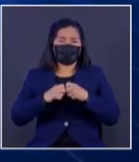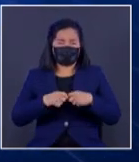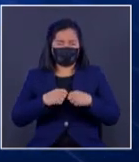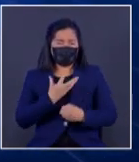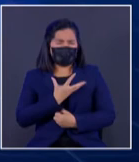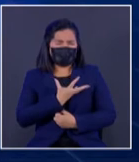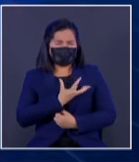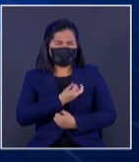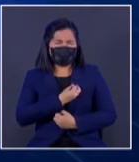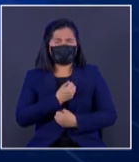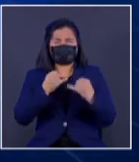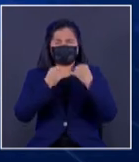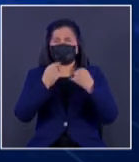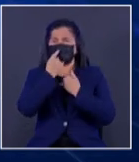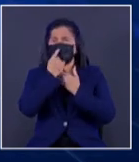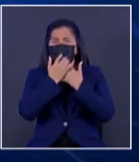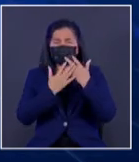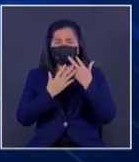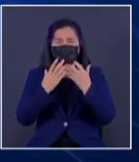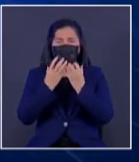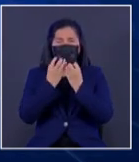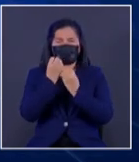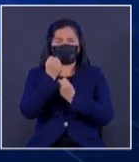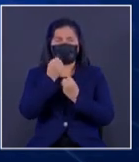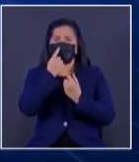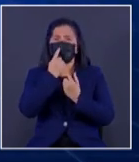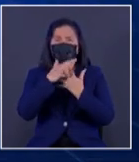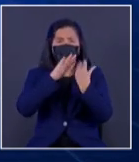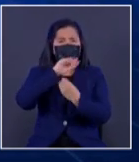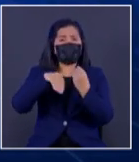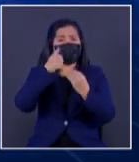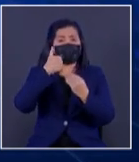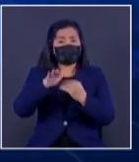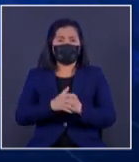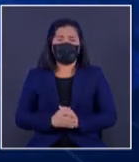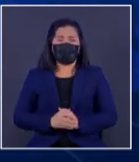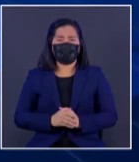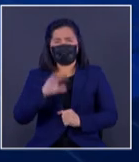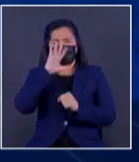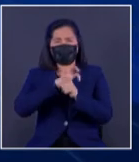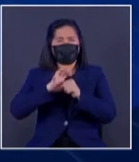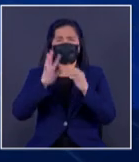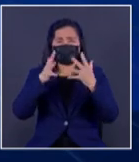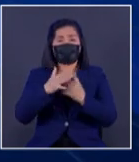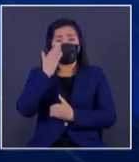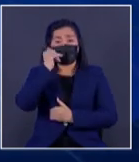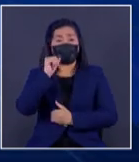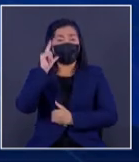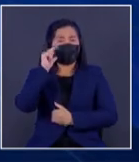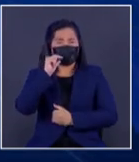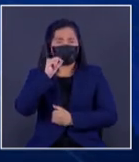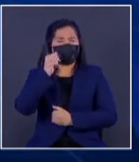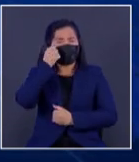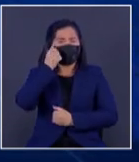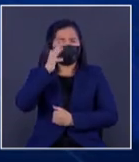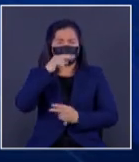ใจตีบเฉียบพลันไม่ได้จากการติดเชื้อโควิด-19 แต่อย่างใดซึ่งคุณแม่คำผันปกตินั้นจะมีการตรวจเชื้อโควิด-19 ทุก